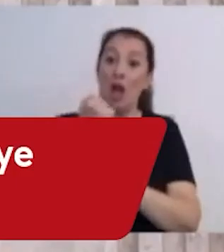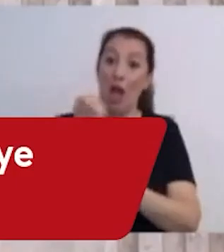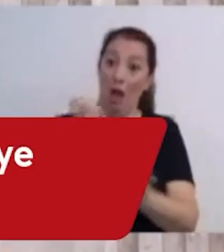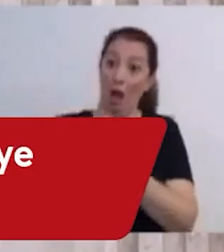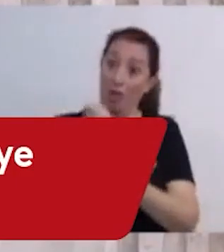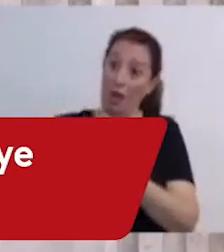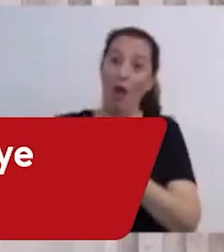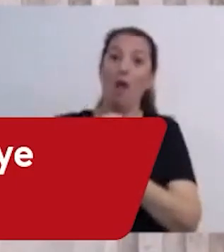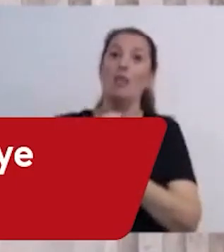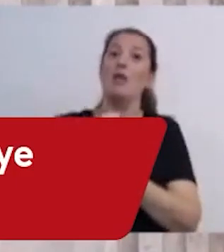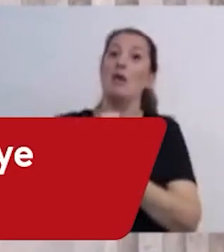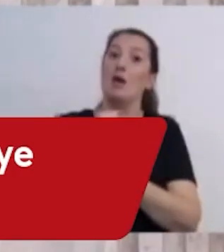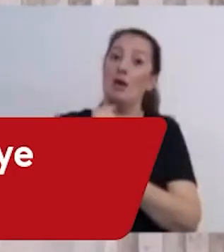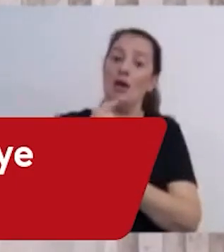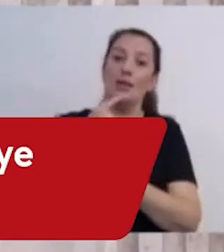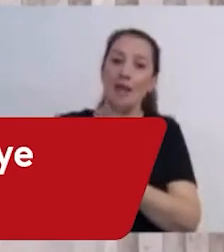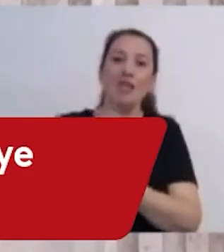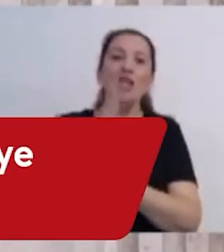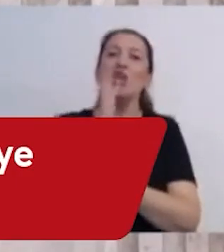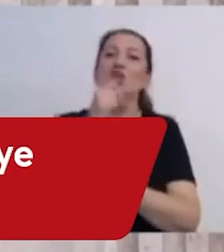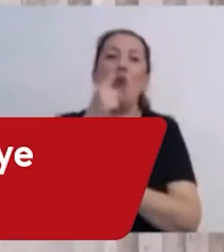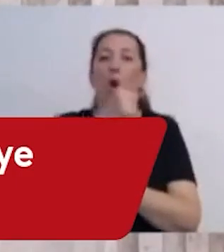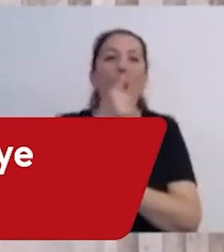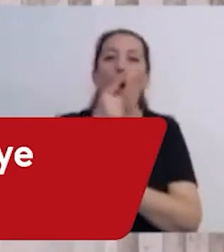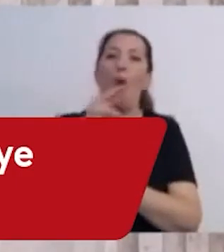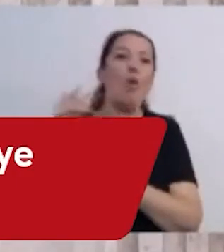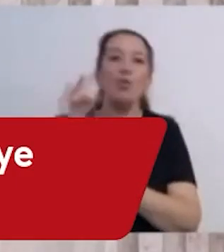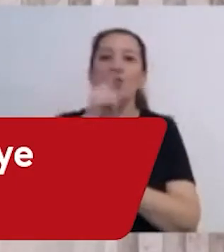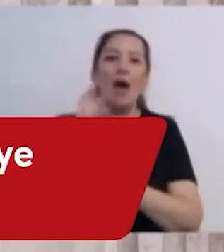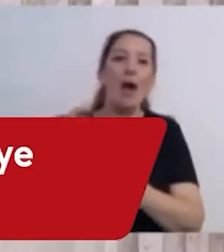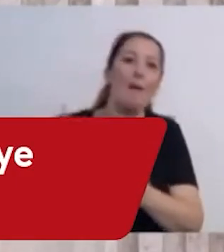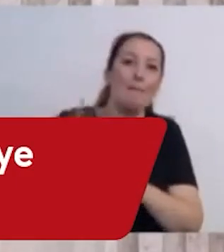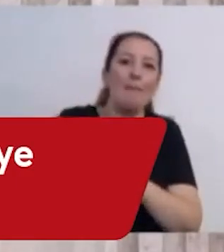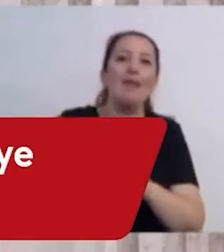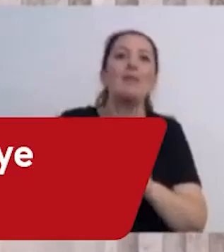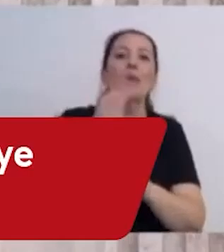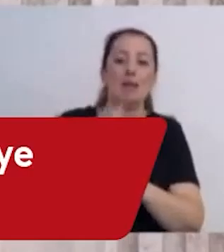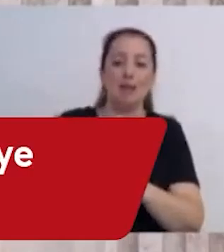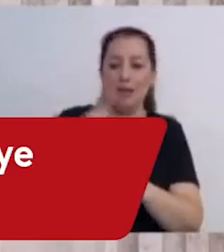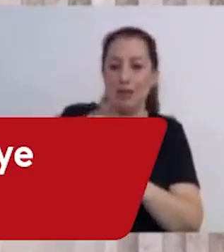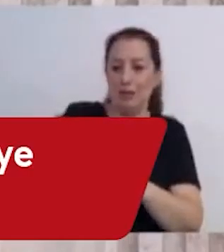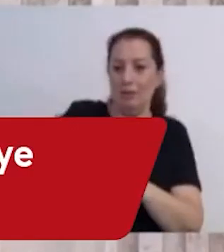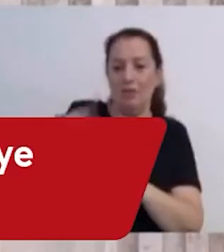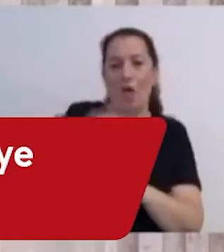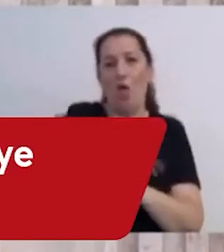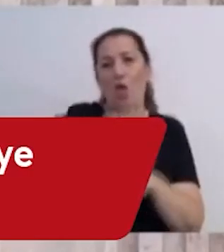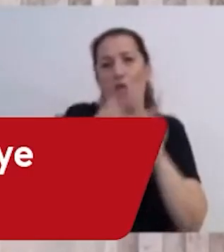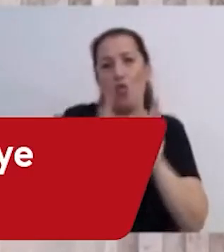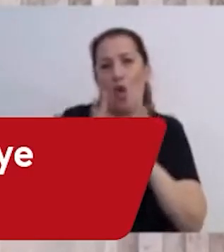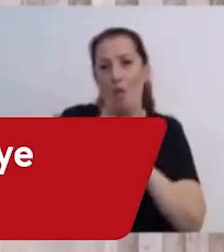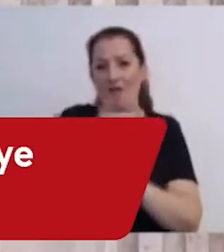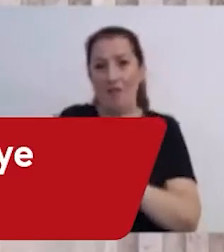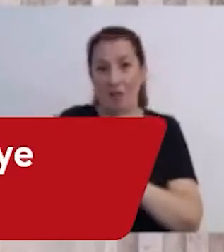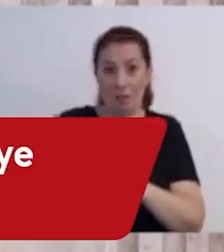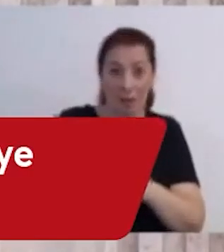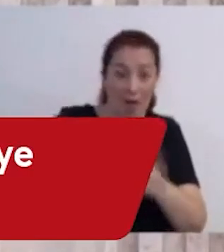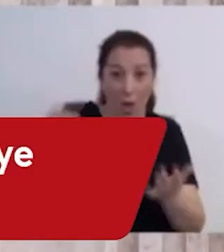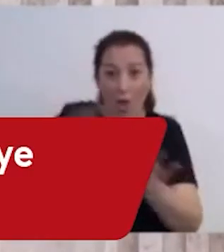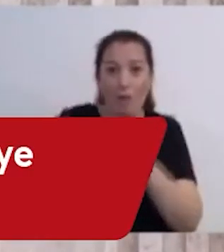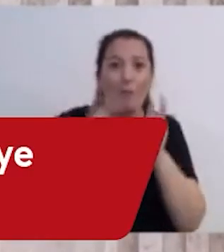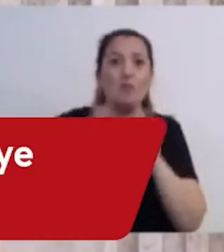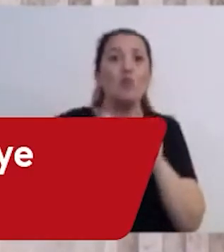verirsen hiç o uçağa binmeyen bizler, sıradan vatandaşlar, bunlar bunun parasını ödemek zorunda